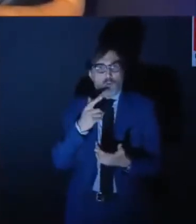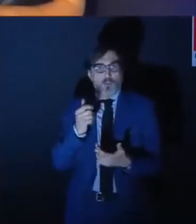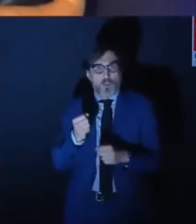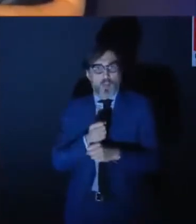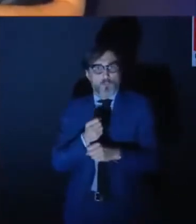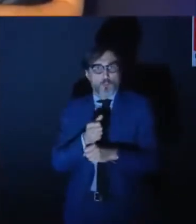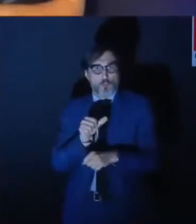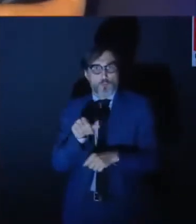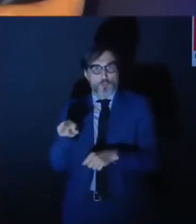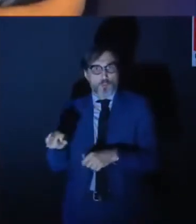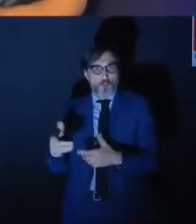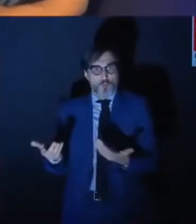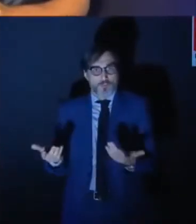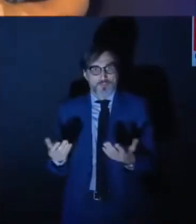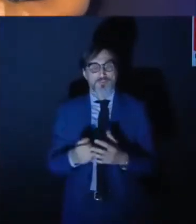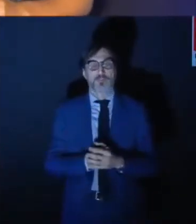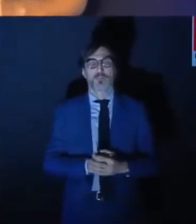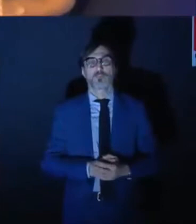suo lavoro